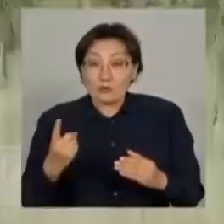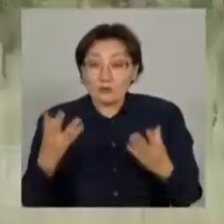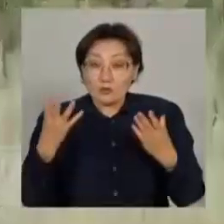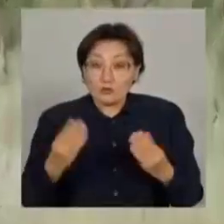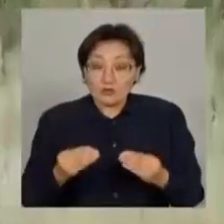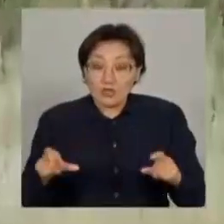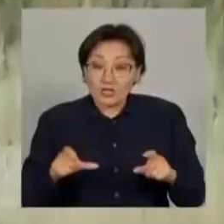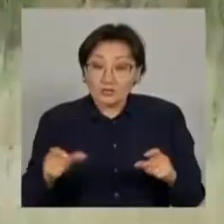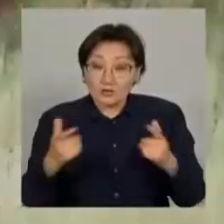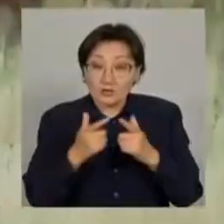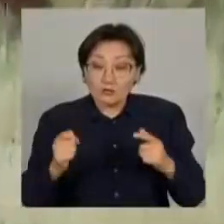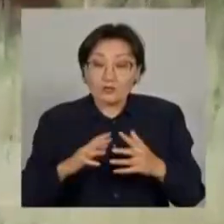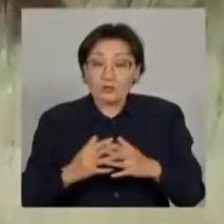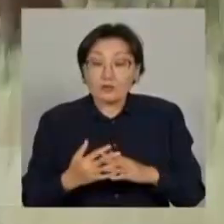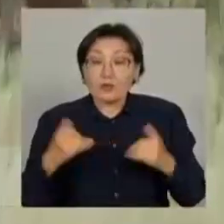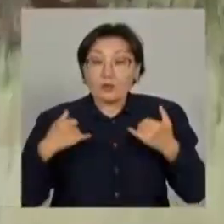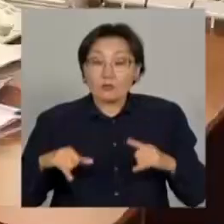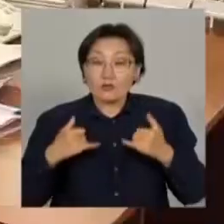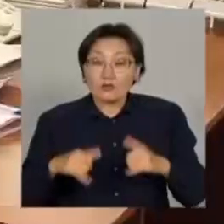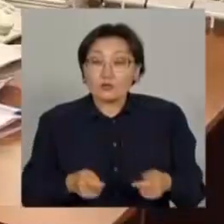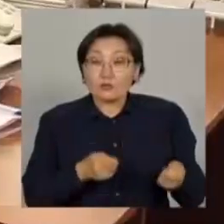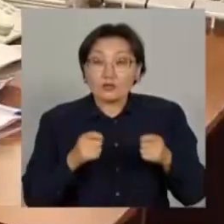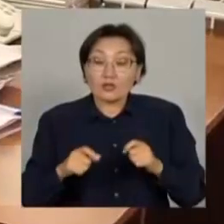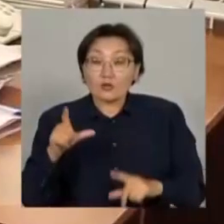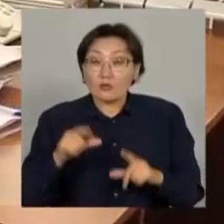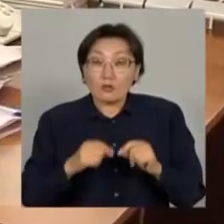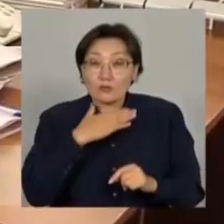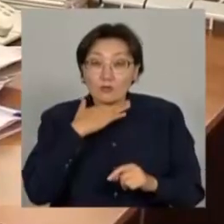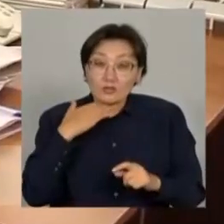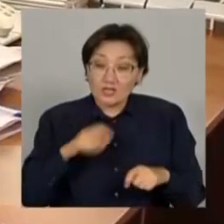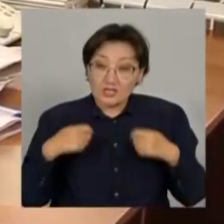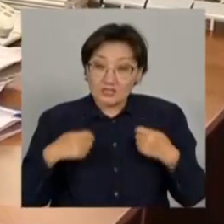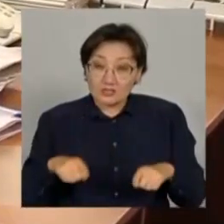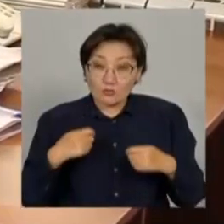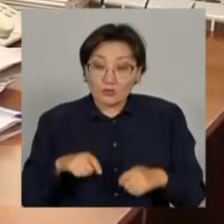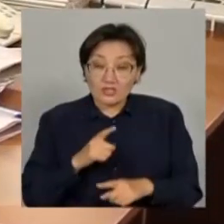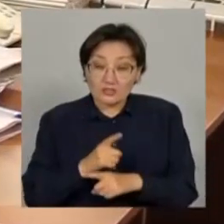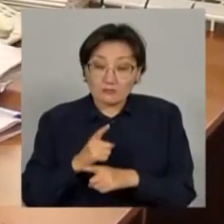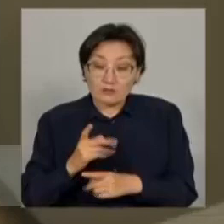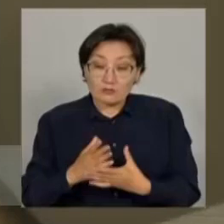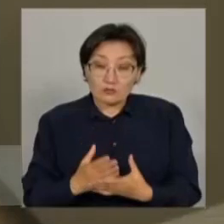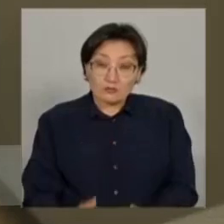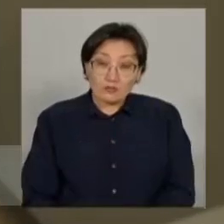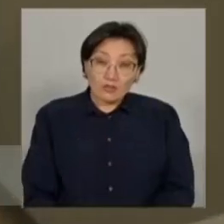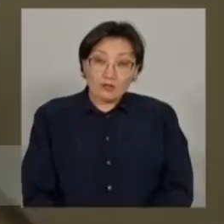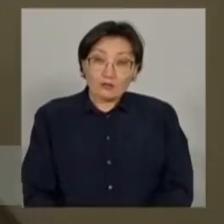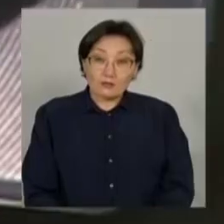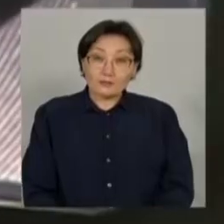карантин жарияланды. Ауылдан мал әкеліп, ет сүт өнімдерін сатуға да тыйым салынып отыр.